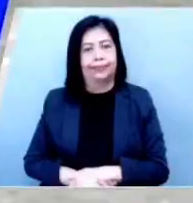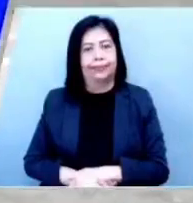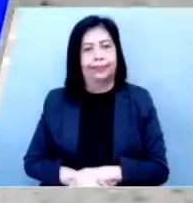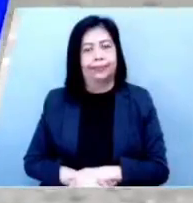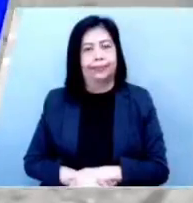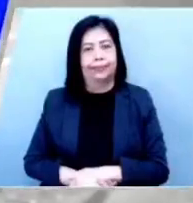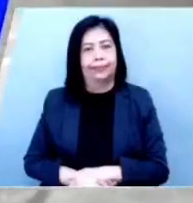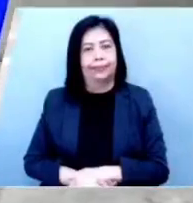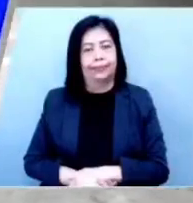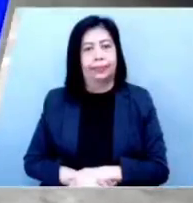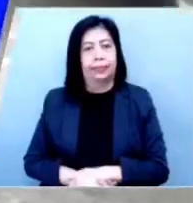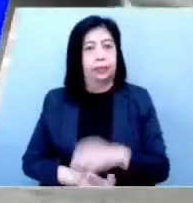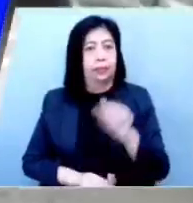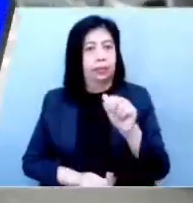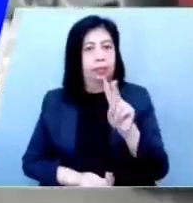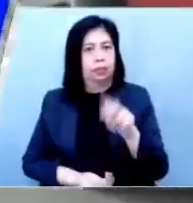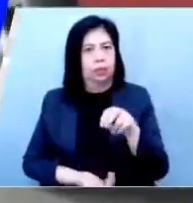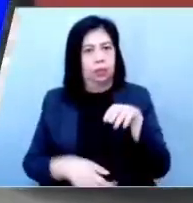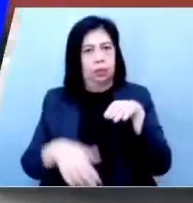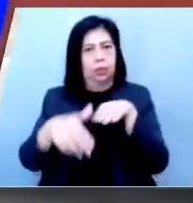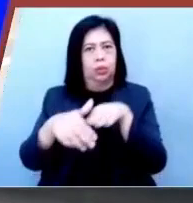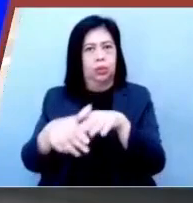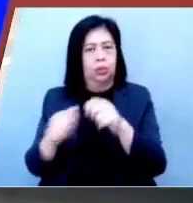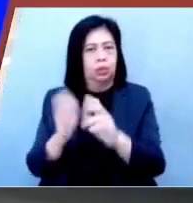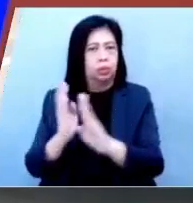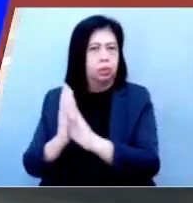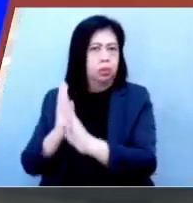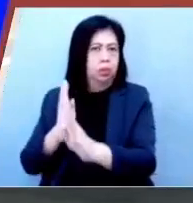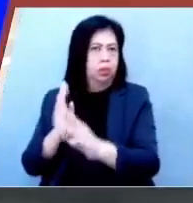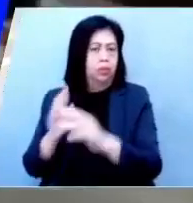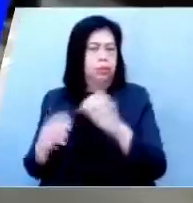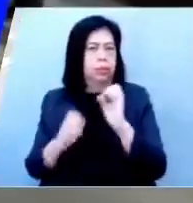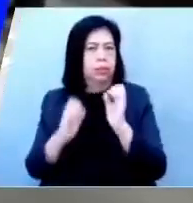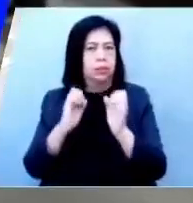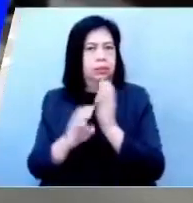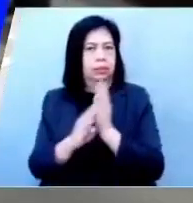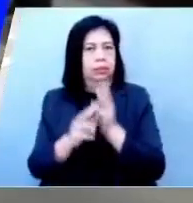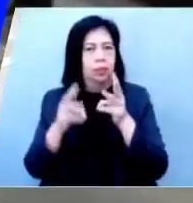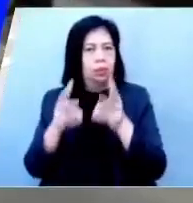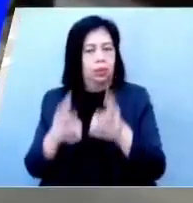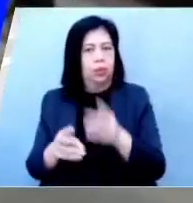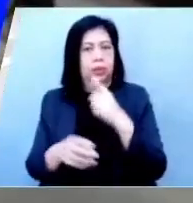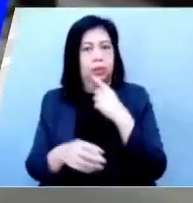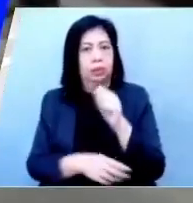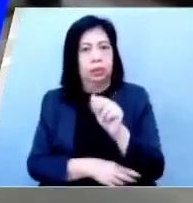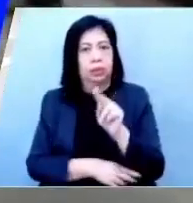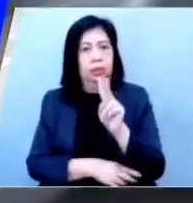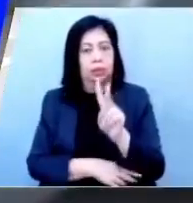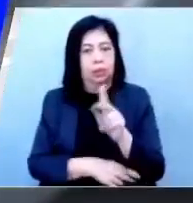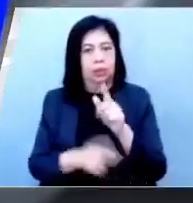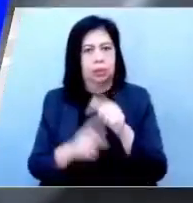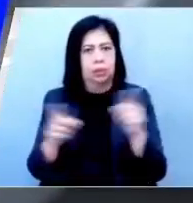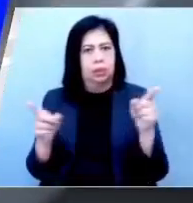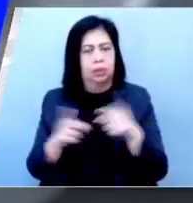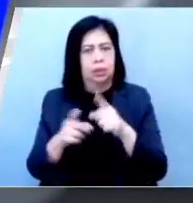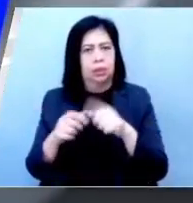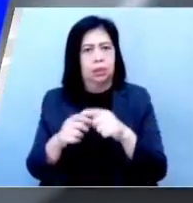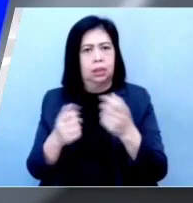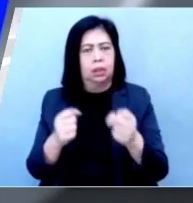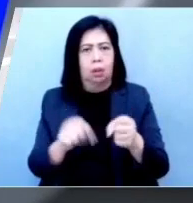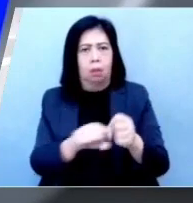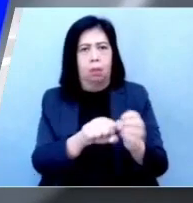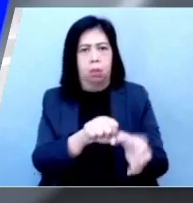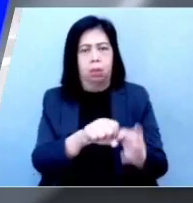AUV, inararo ang mga concrete barrier sa EDSA busway. Ayon sa AUV driver, biglang pumutok ang gulong niya sa harap